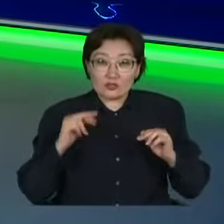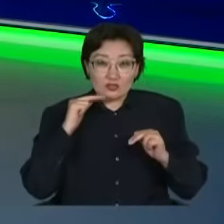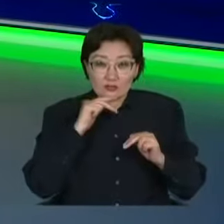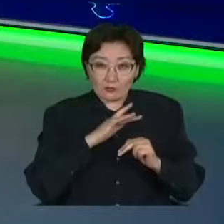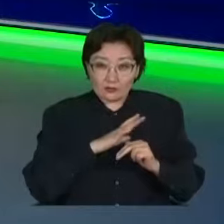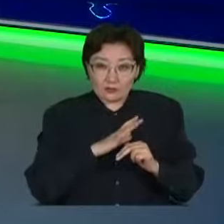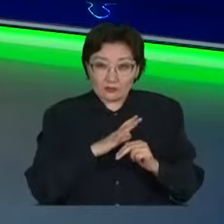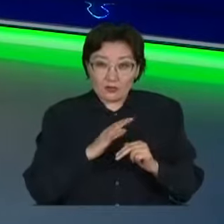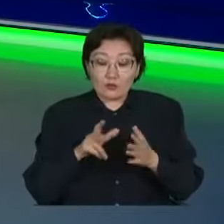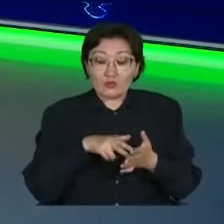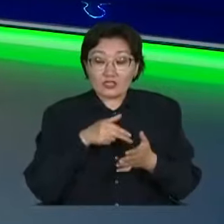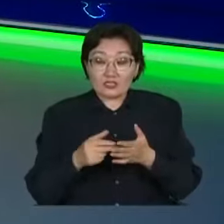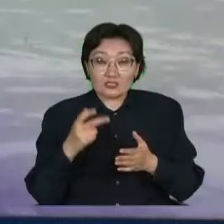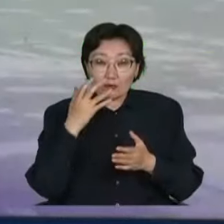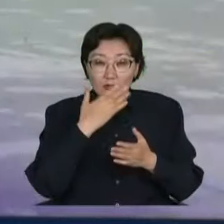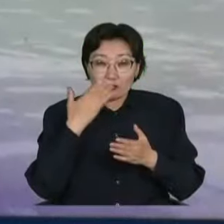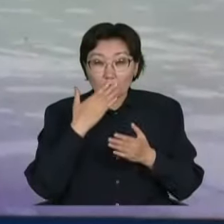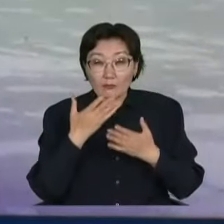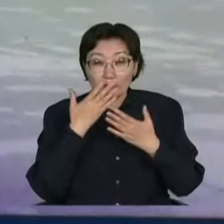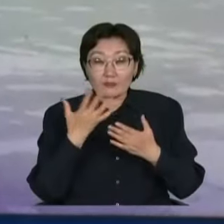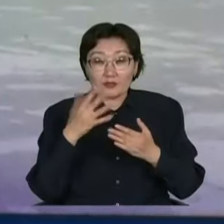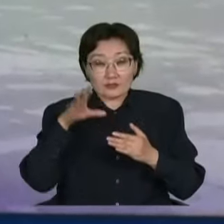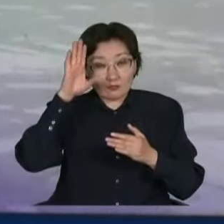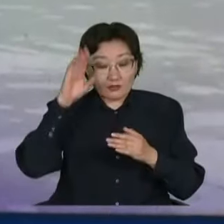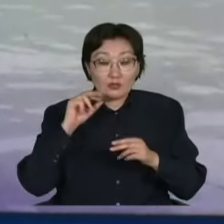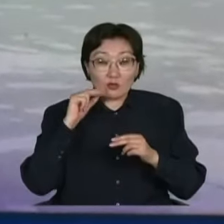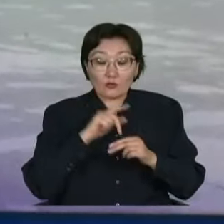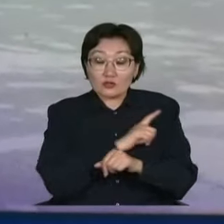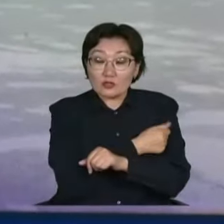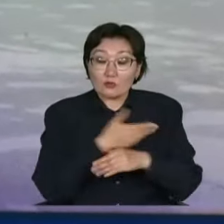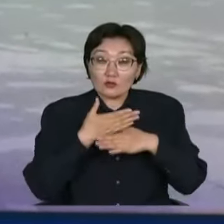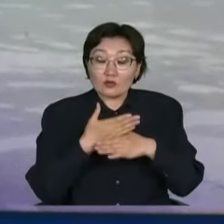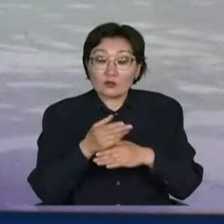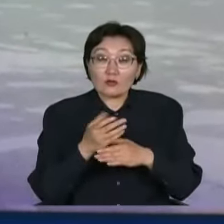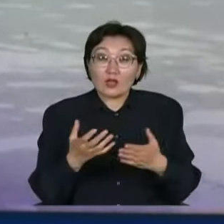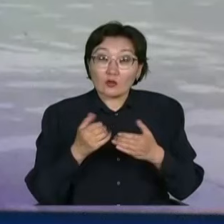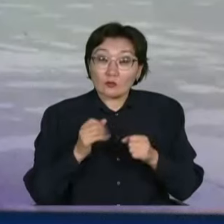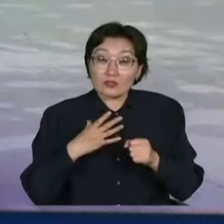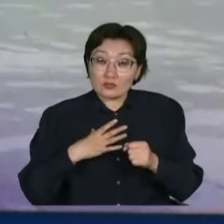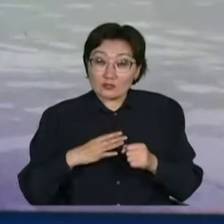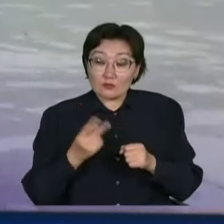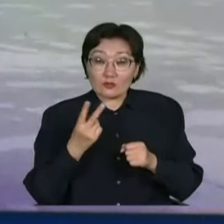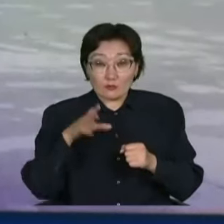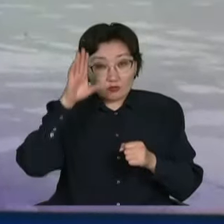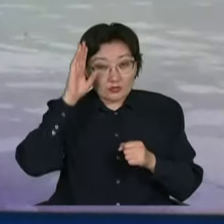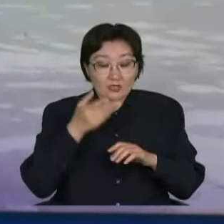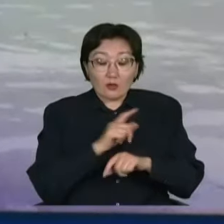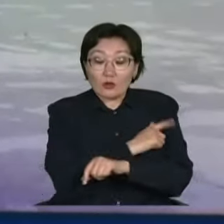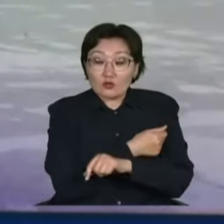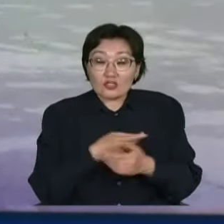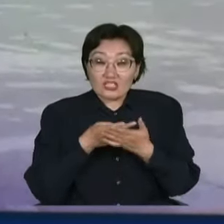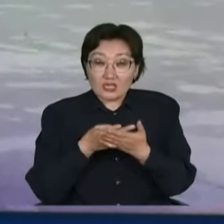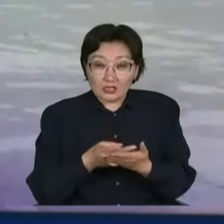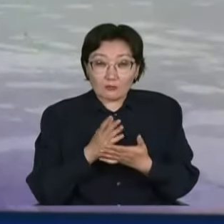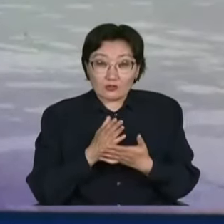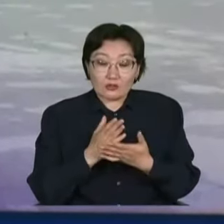тиді. Бояудың иісіне 5 бала уланып, олар медициналық көмекке жүгінуге мәжбүр болған. Екеуі тіпті ауруханадан бірақ